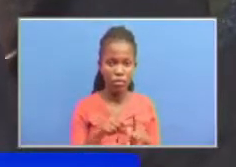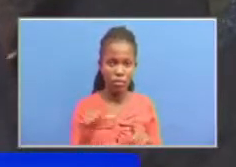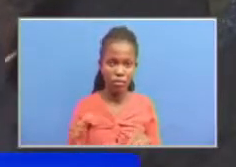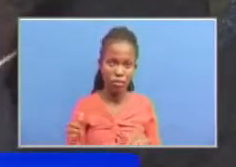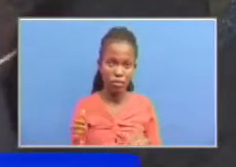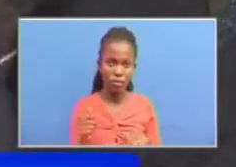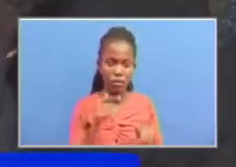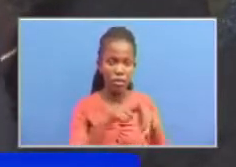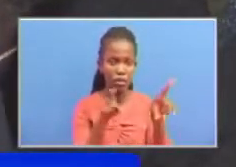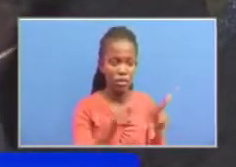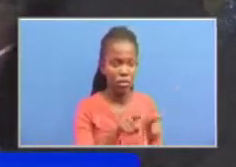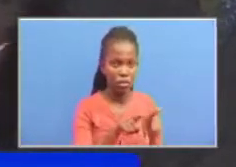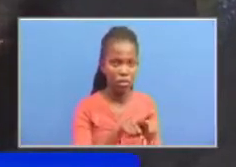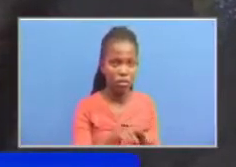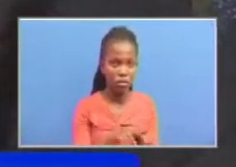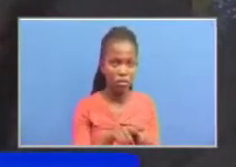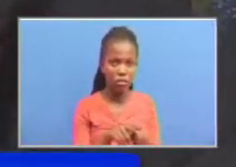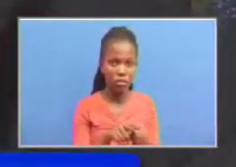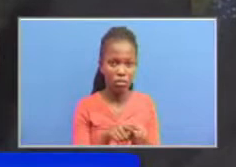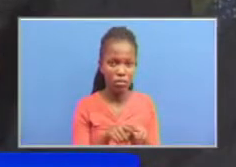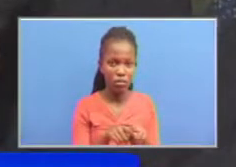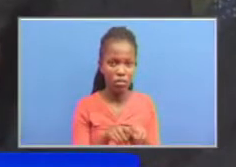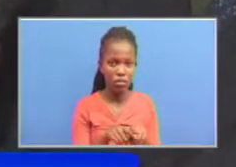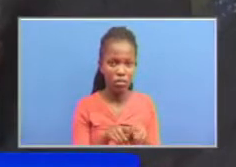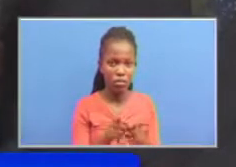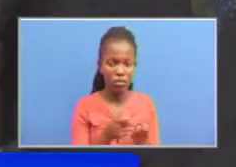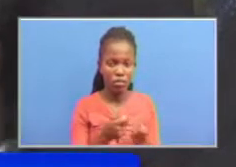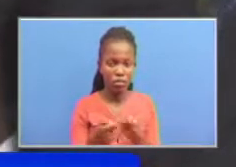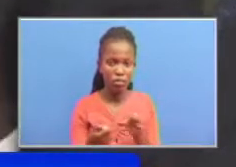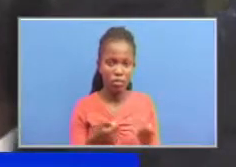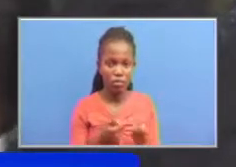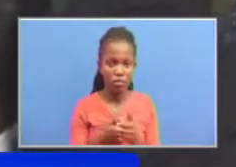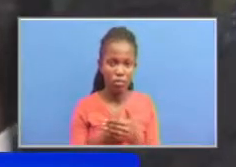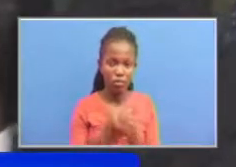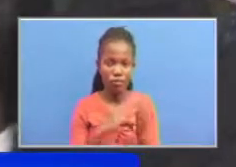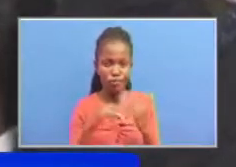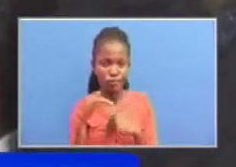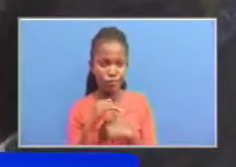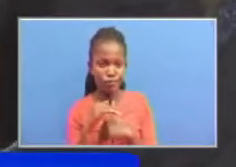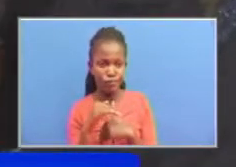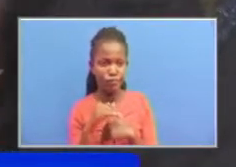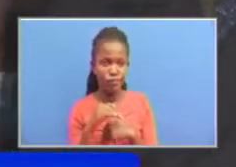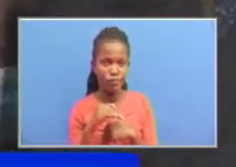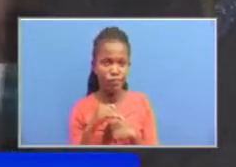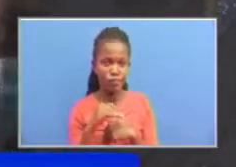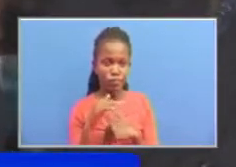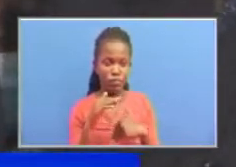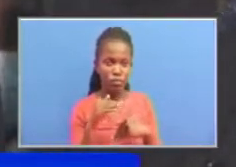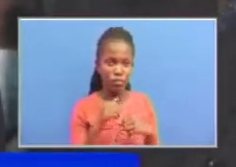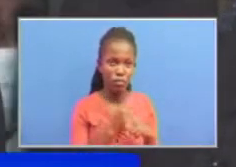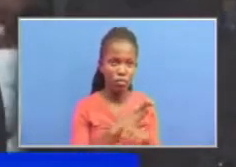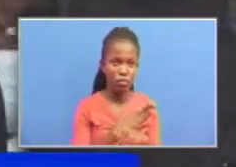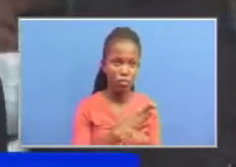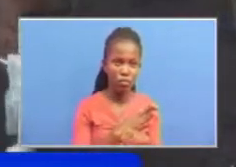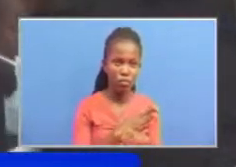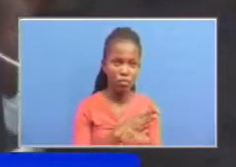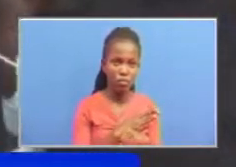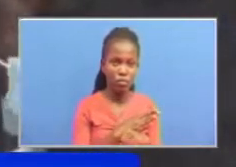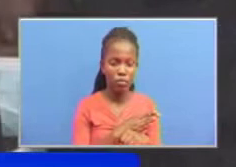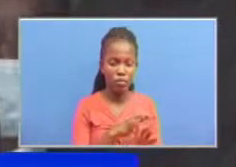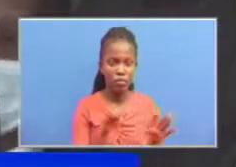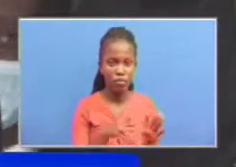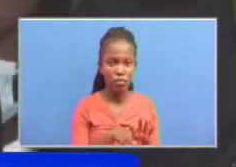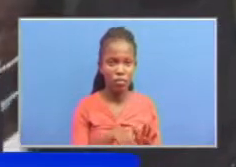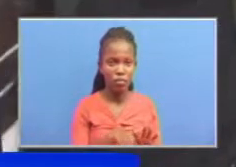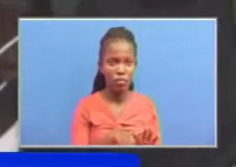at the same time, we actually had quite a good control over the pandemic in Denmark due